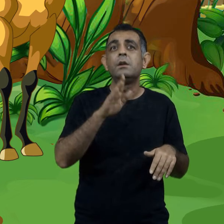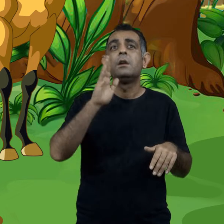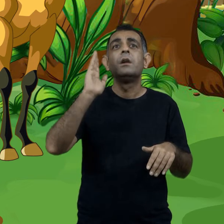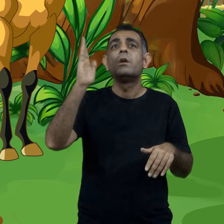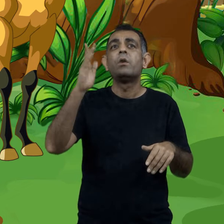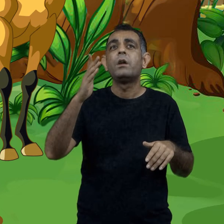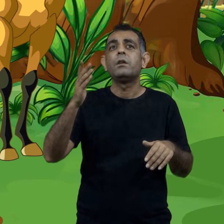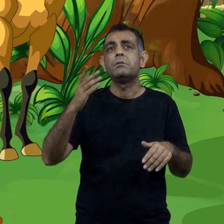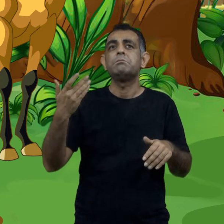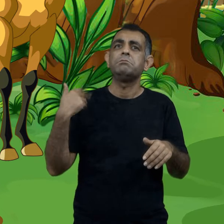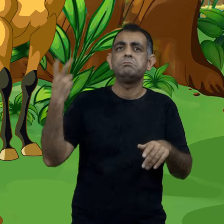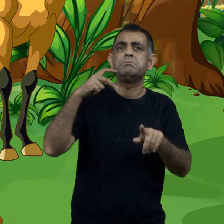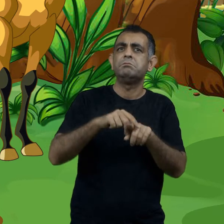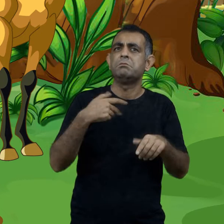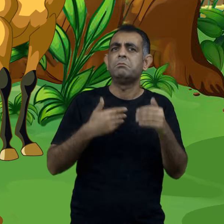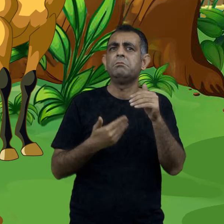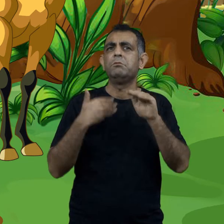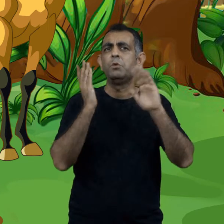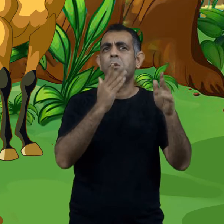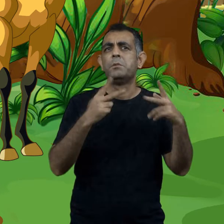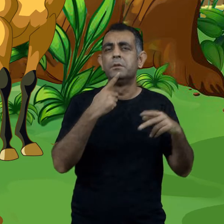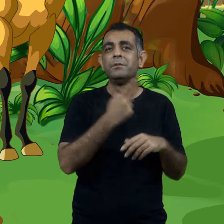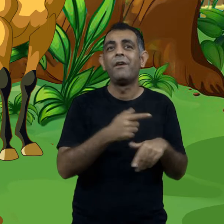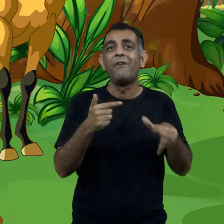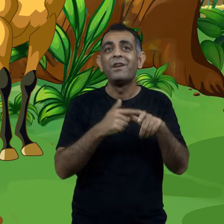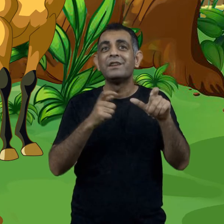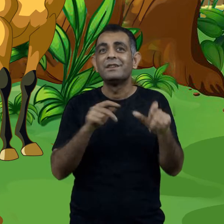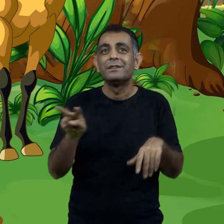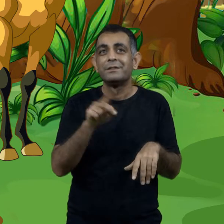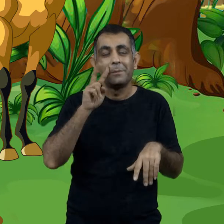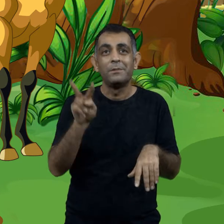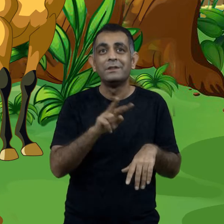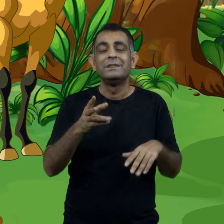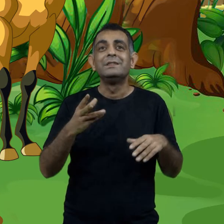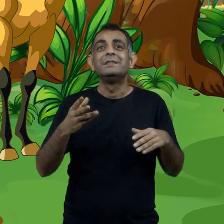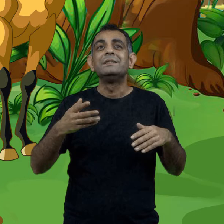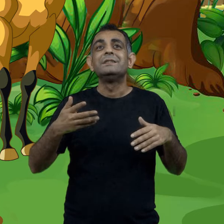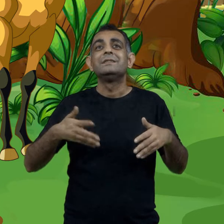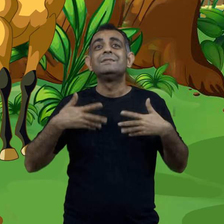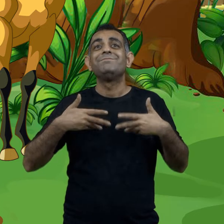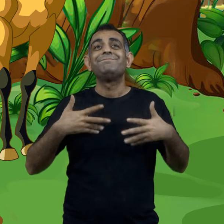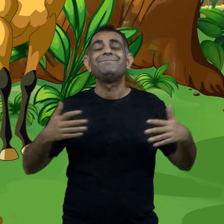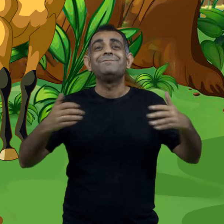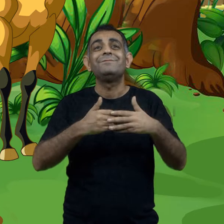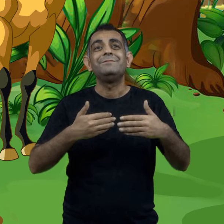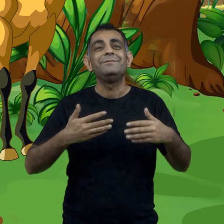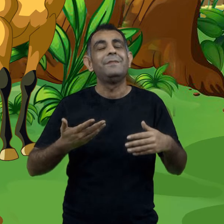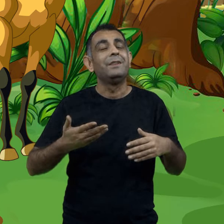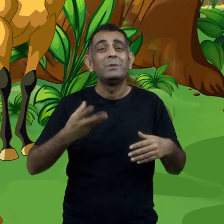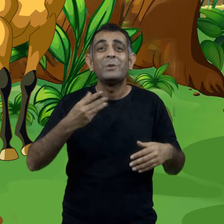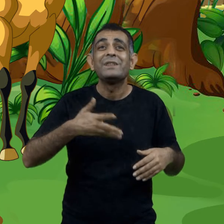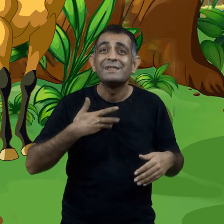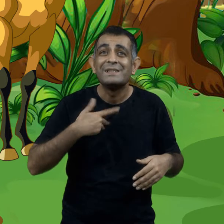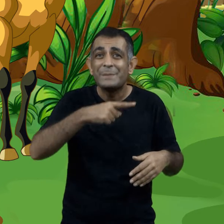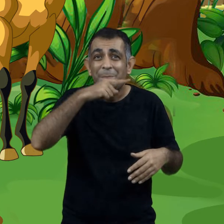Dilerseniz sizi gideceğiniz yere kadar götürebilirim. Ferhat ve Şirin birbirlerine bakıp sevinçle sarıldılar.